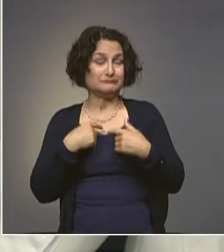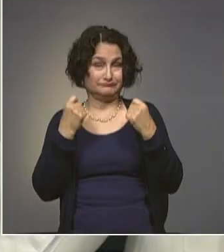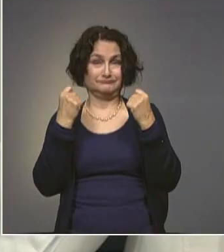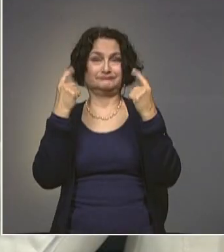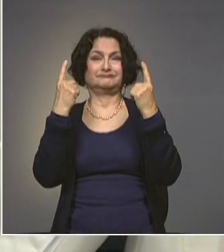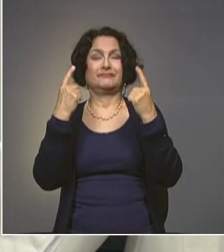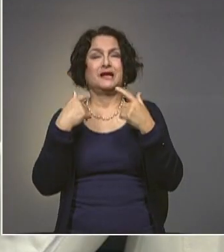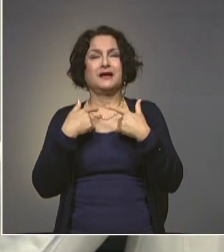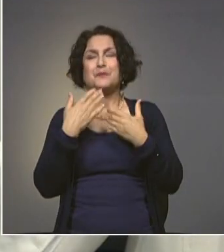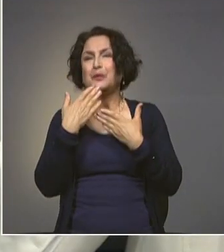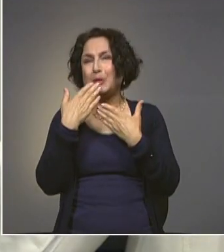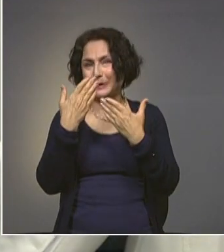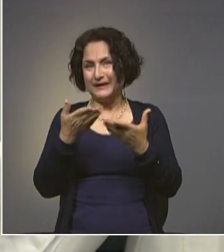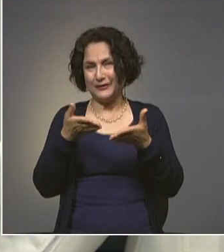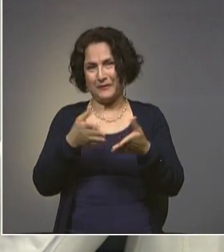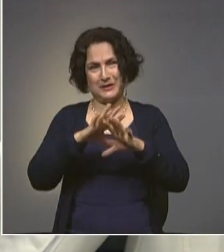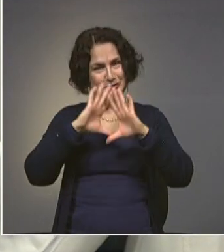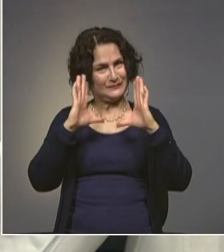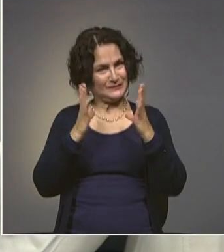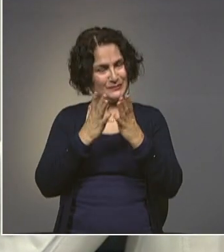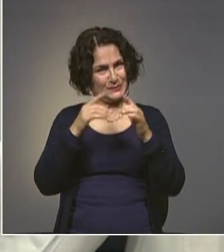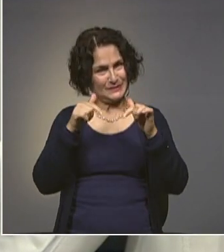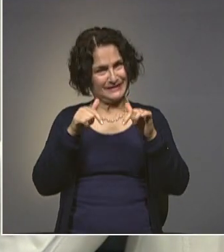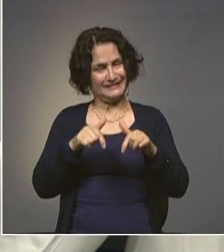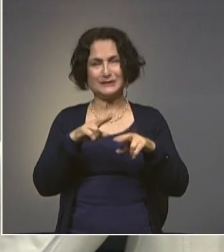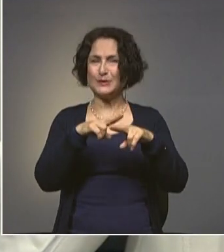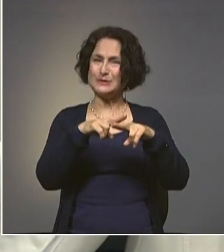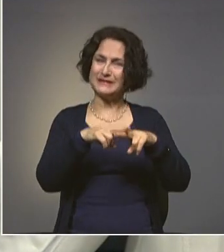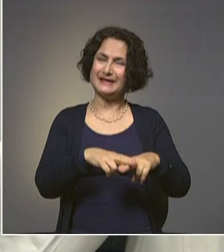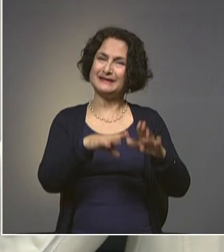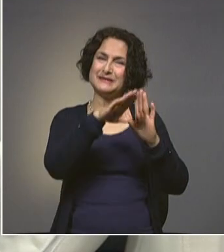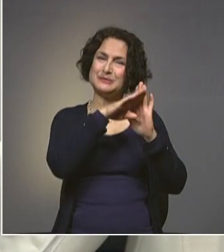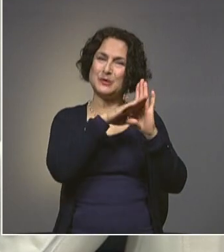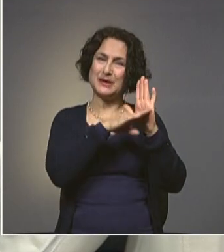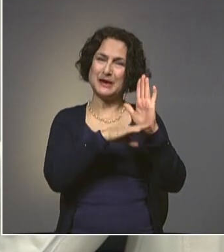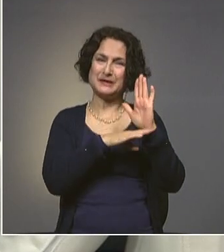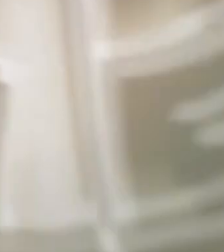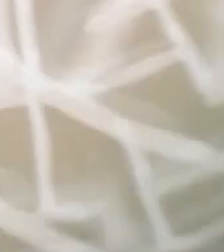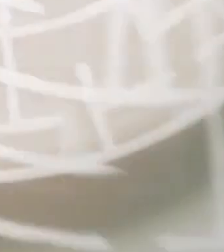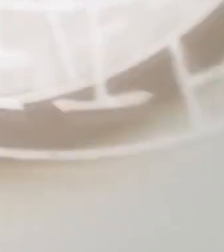веднъж. Това беше всичко в предаването за днес. Останете с програмата на БНТ2.